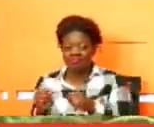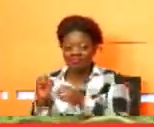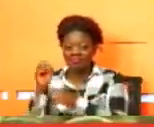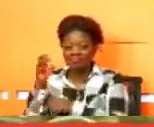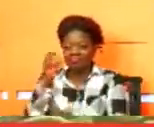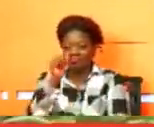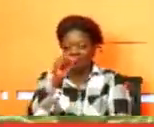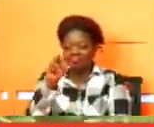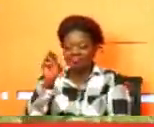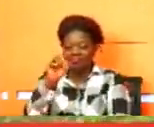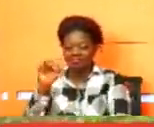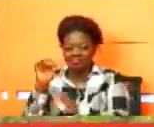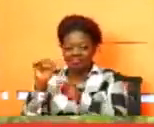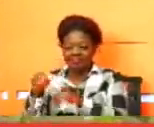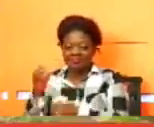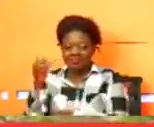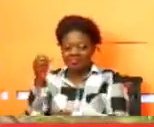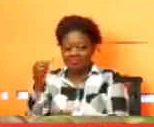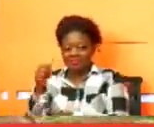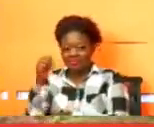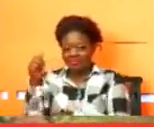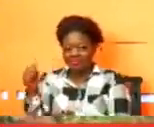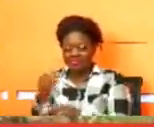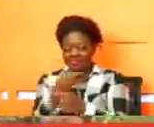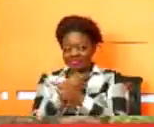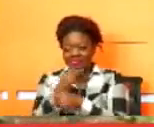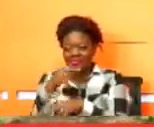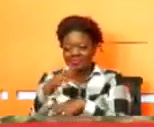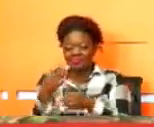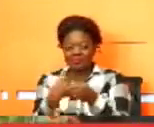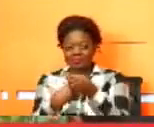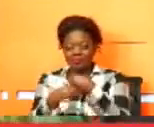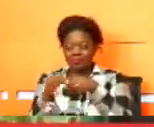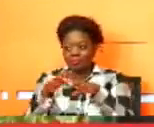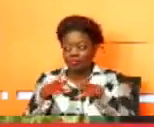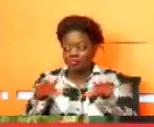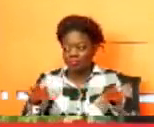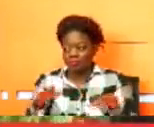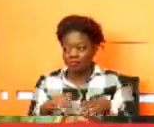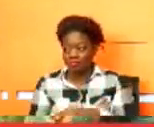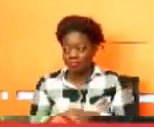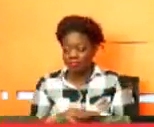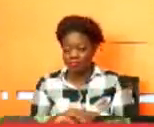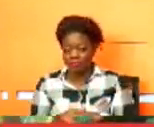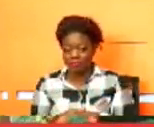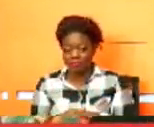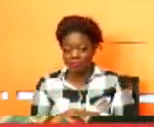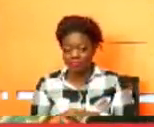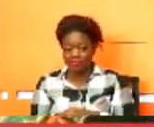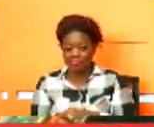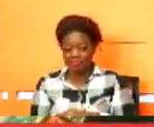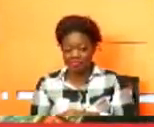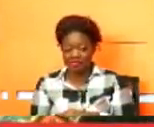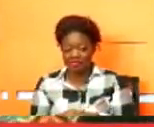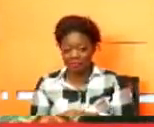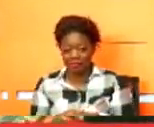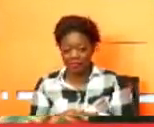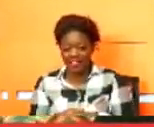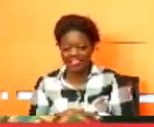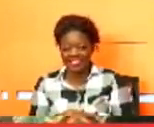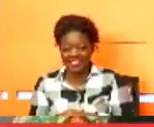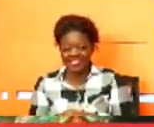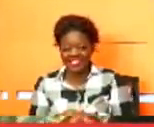Na yene zisi gala mkaga. Ngaba muku baganda wabu webatu ndetaka lino. Mbuna bafami. Muna ye ngaba na ye